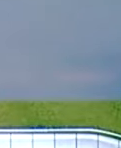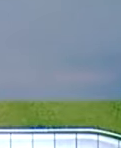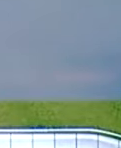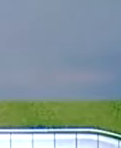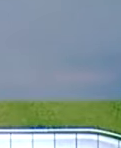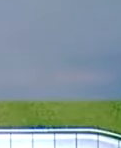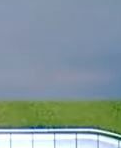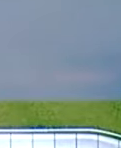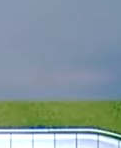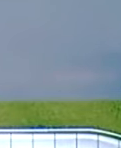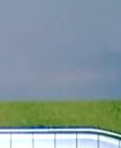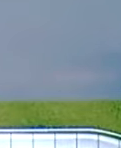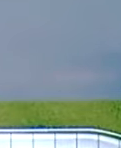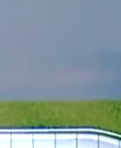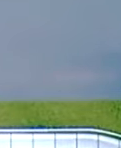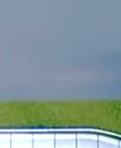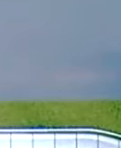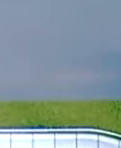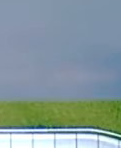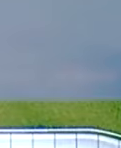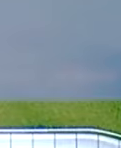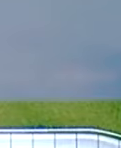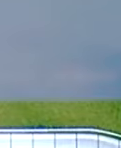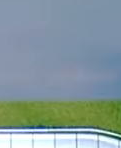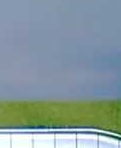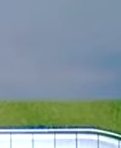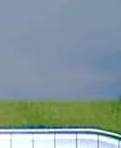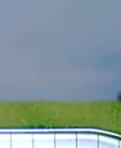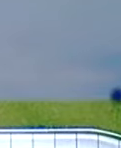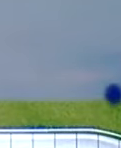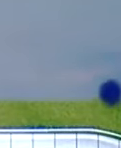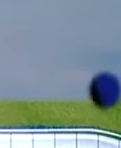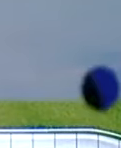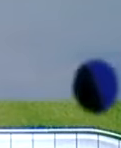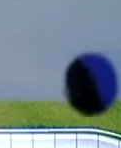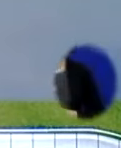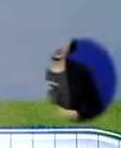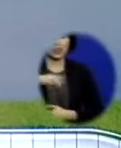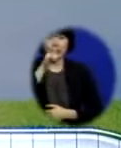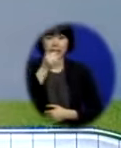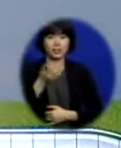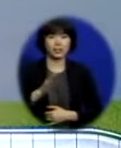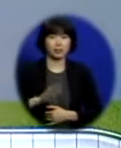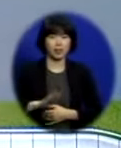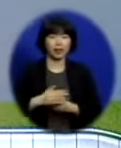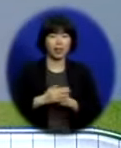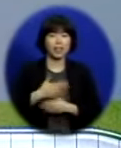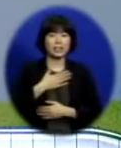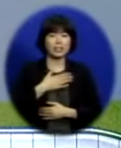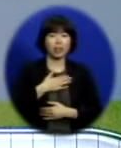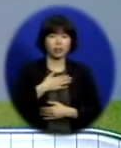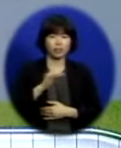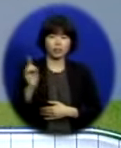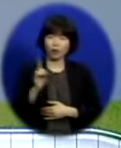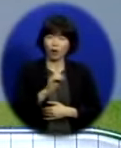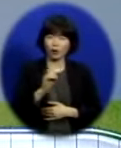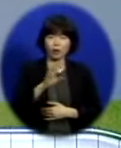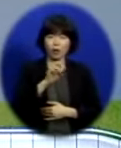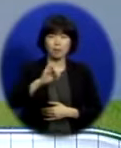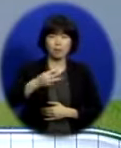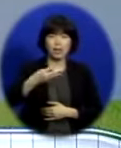갔다가 밀라노 이태리 밀라노를 다녀오기는 했지만 아 저는 전혀 밀라노를